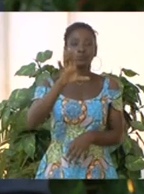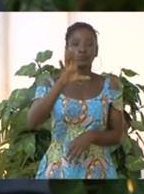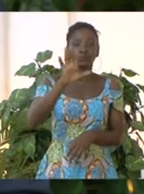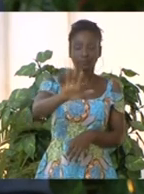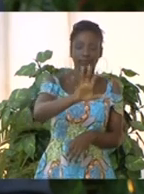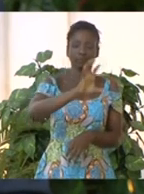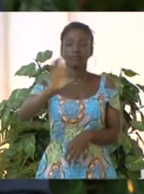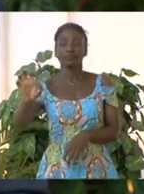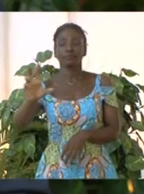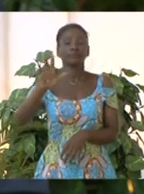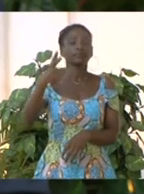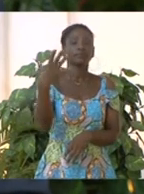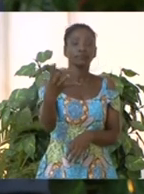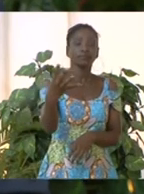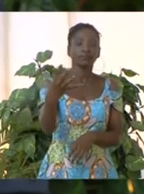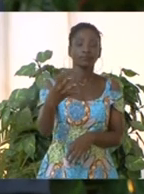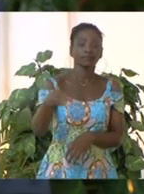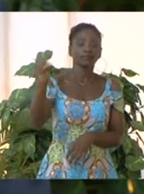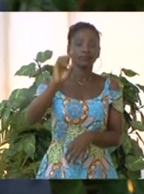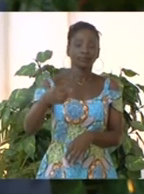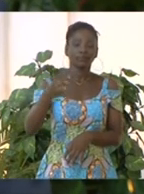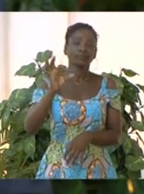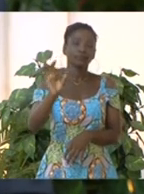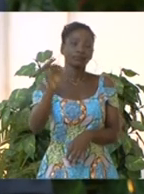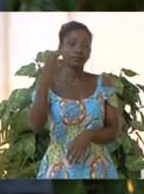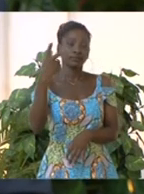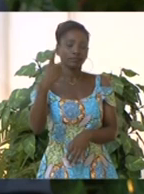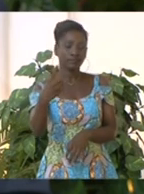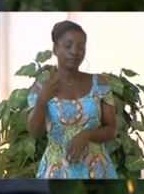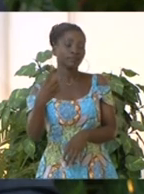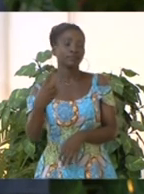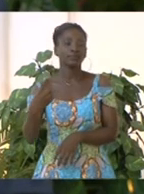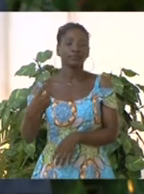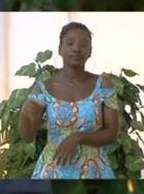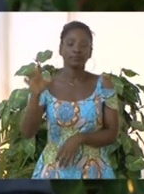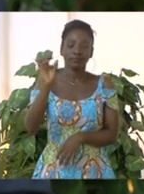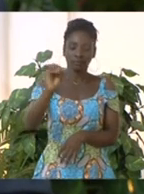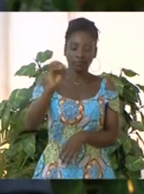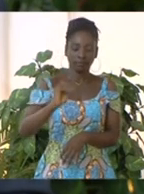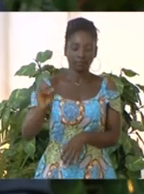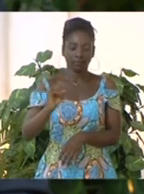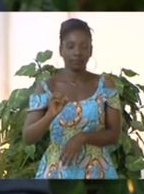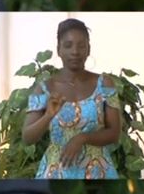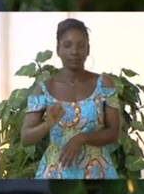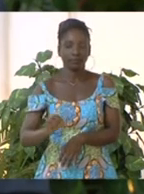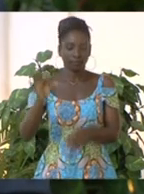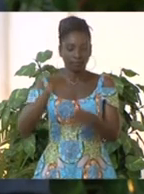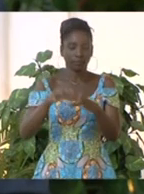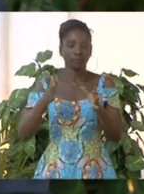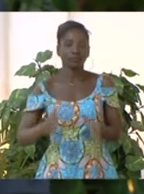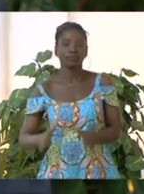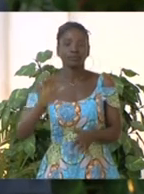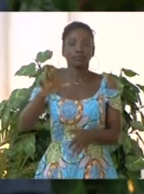534, soit 0,91%. Suffrage exprimé, 58